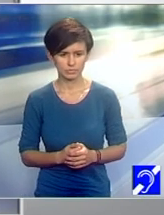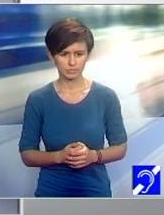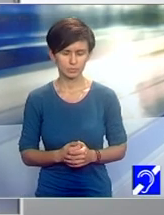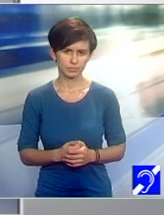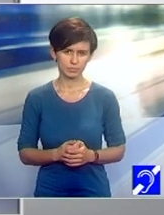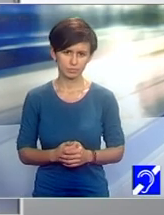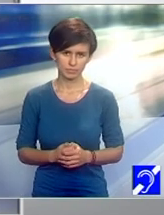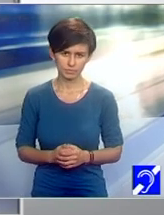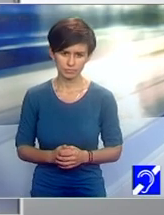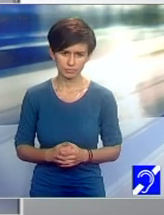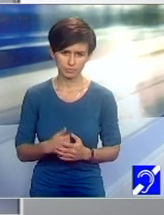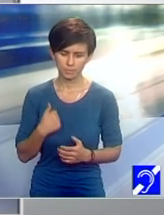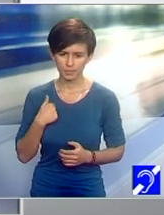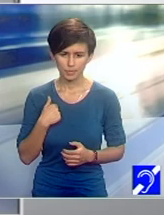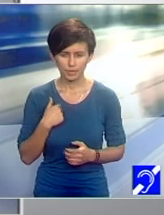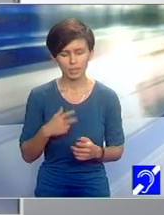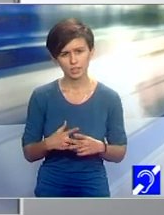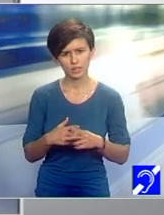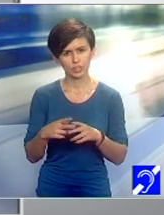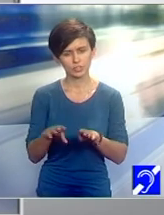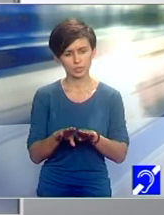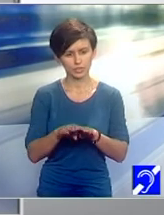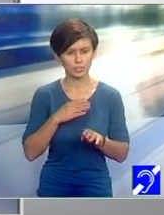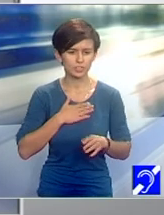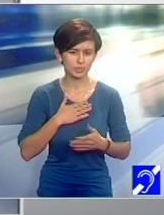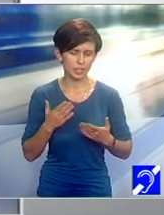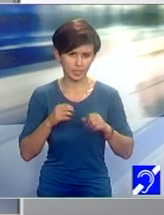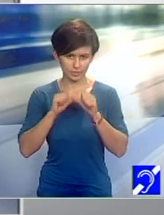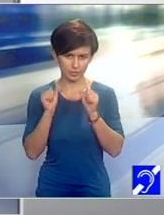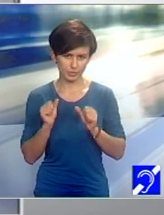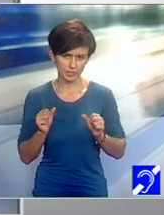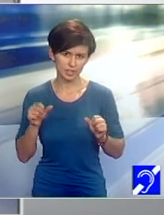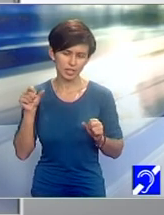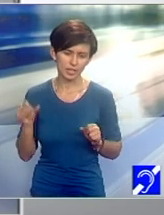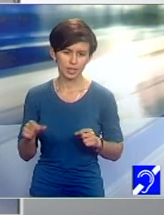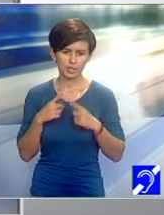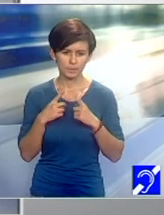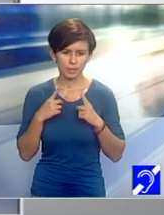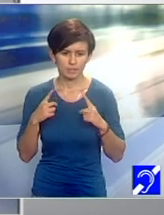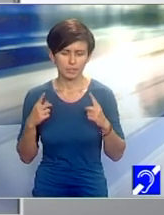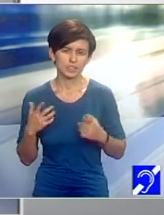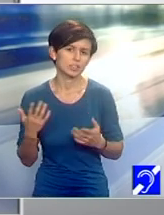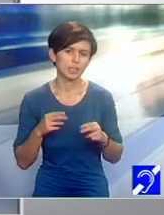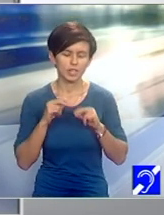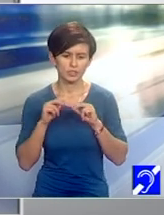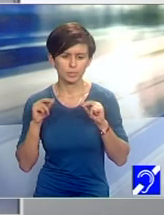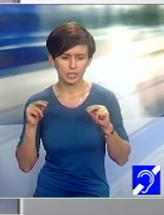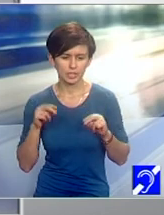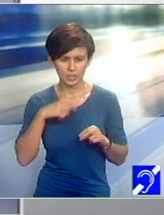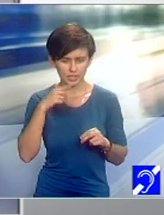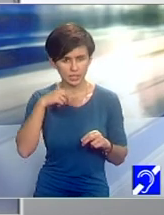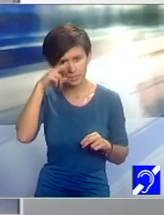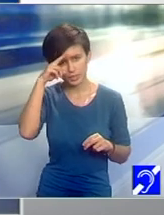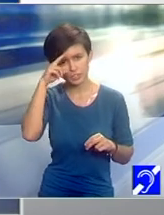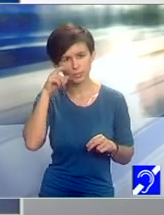se ocupă de formarea cadrelor didactice care vor preda în școlile germană sau în limba germană. Nu numai în